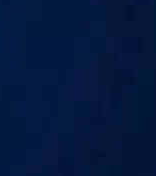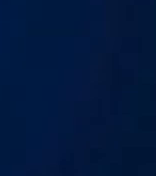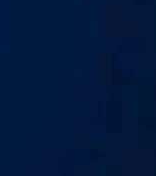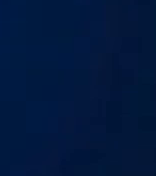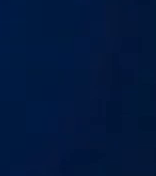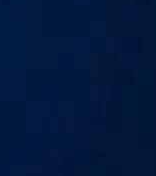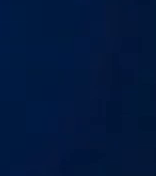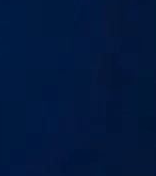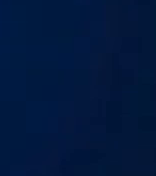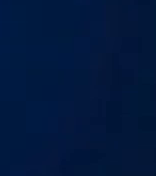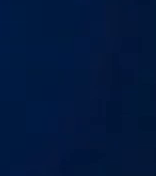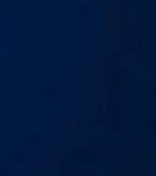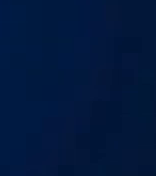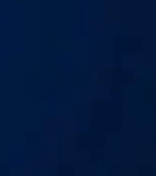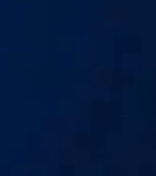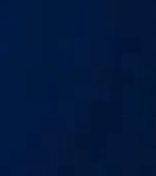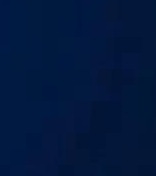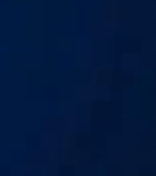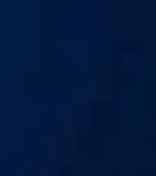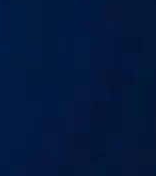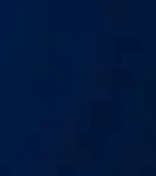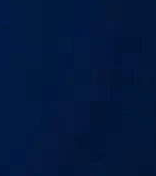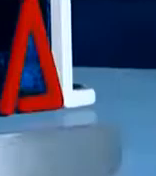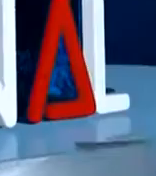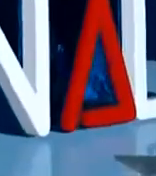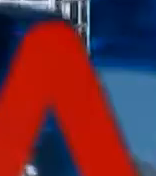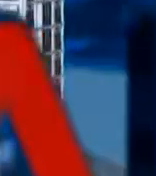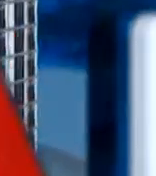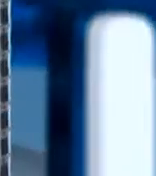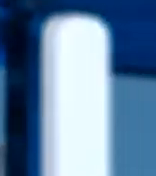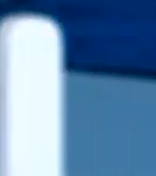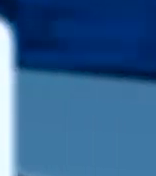Atenție! Emisiune dedicată și persoanelor cu deficiențe de auz.